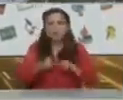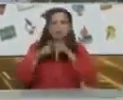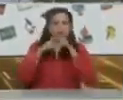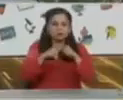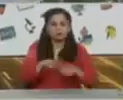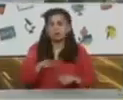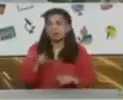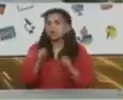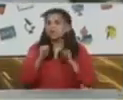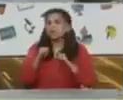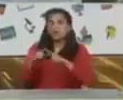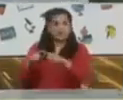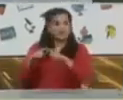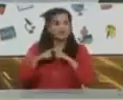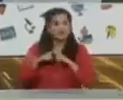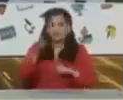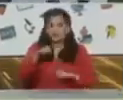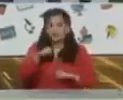बड़ा कठिन सवाल है मेरे लिए।